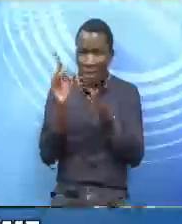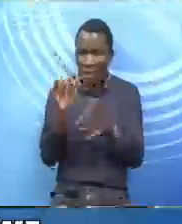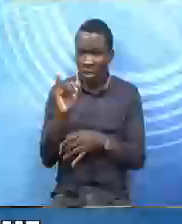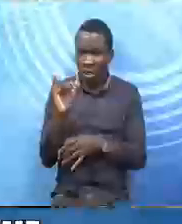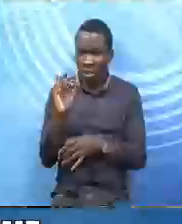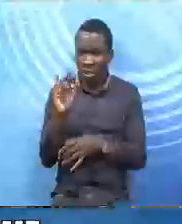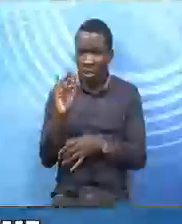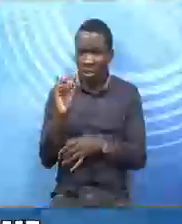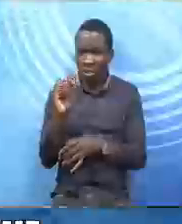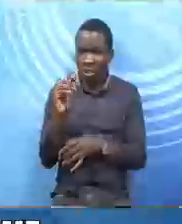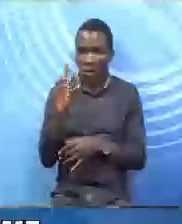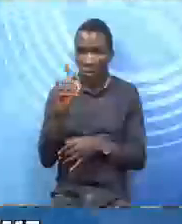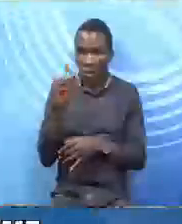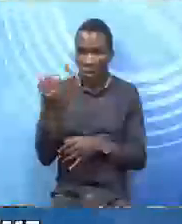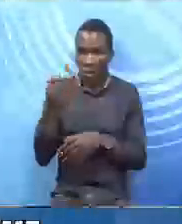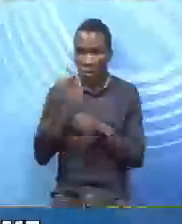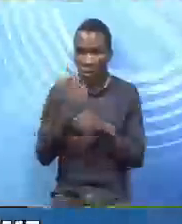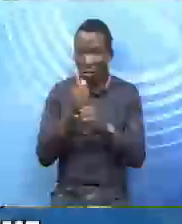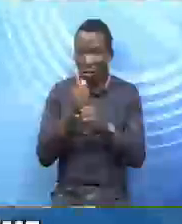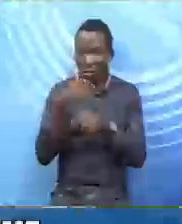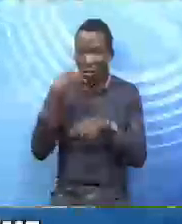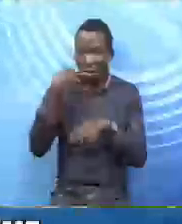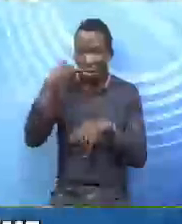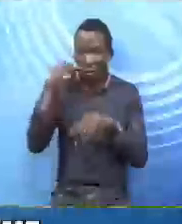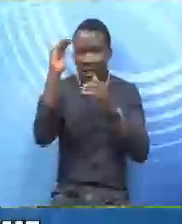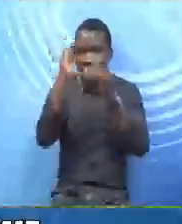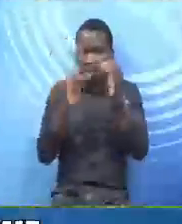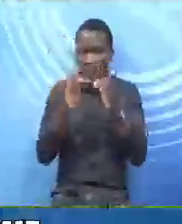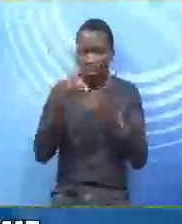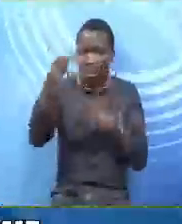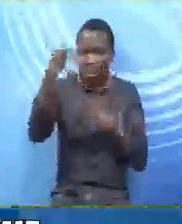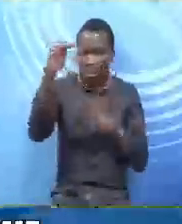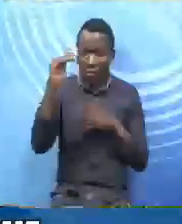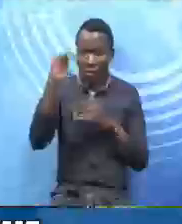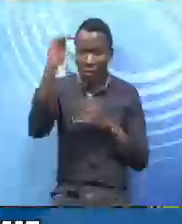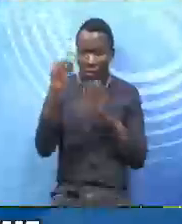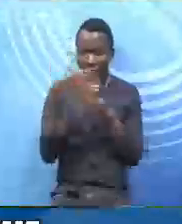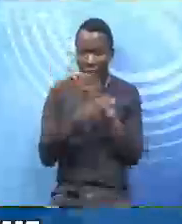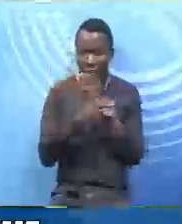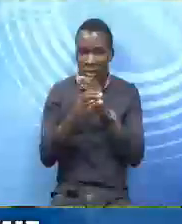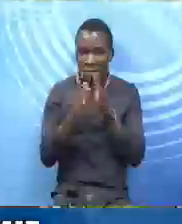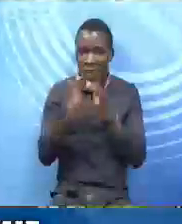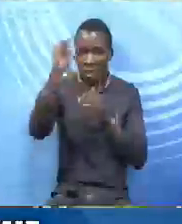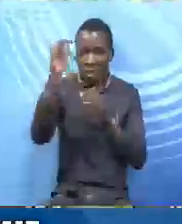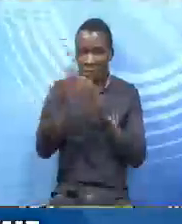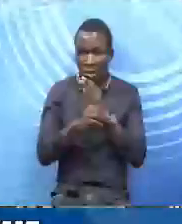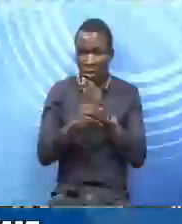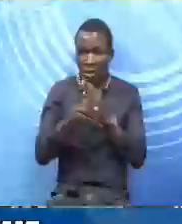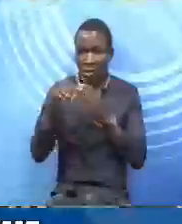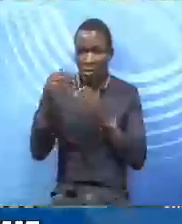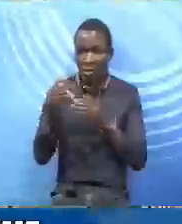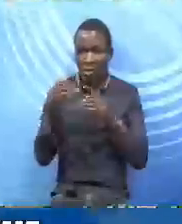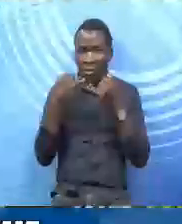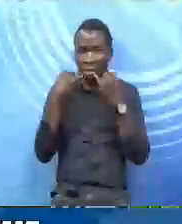ni uko twahamagaye inzego zidukuriye urwego rw'akagari n'umurenge ndetse twamenyeshe polisi iza gufata